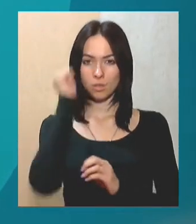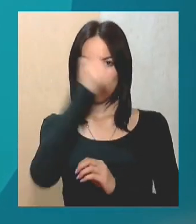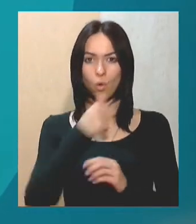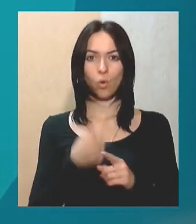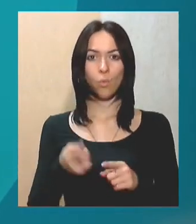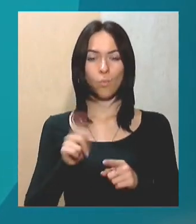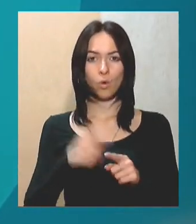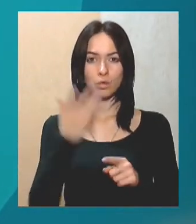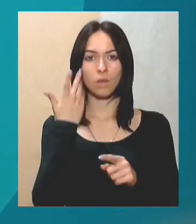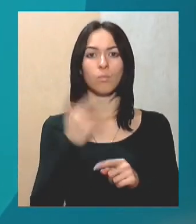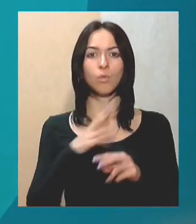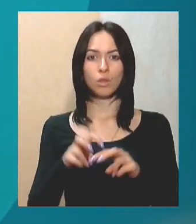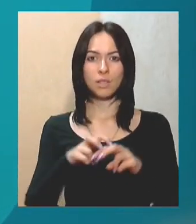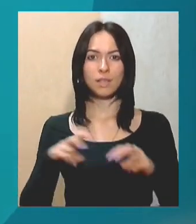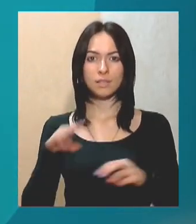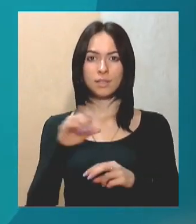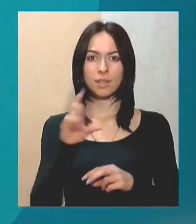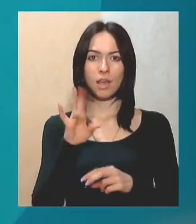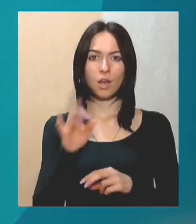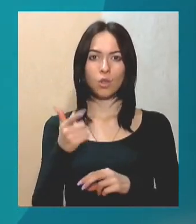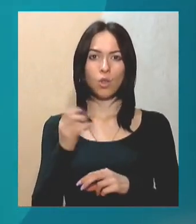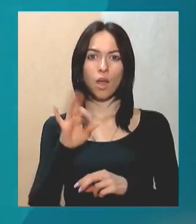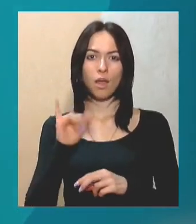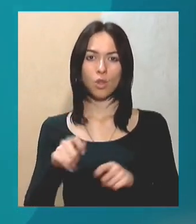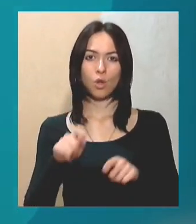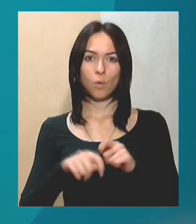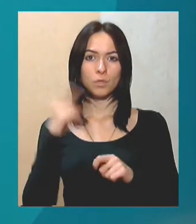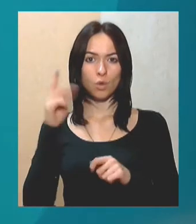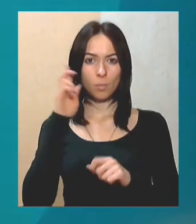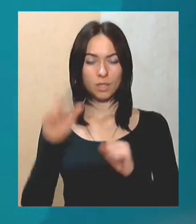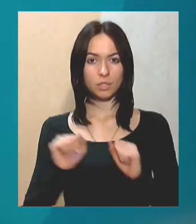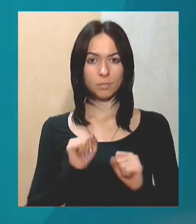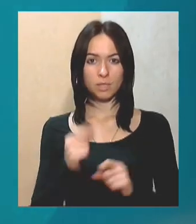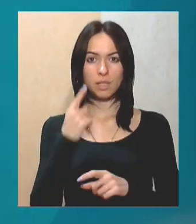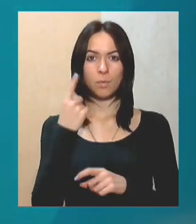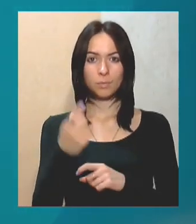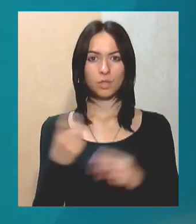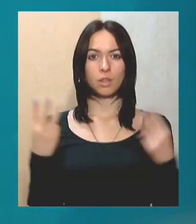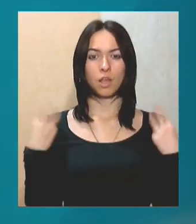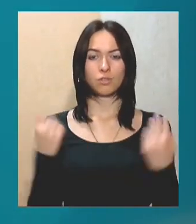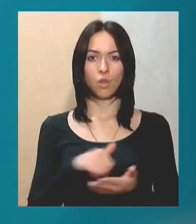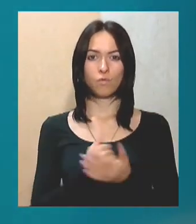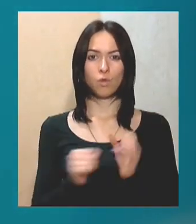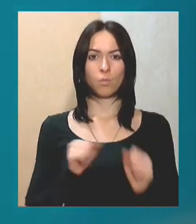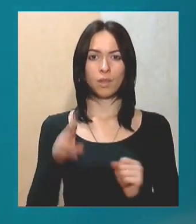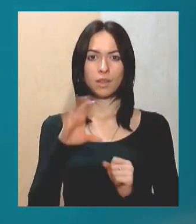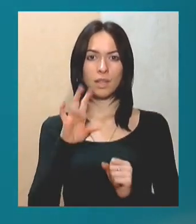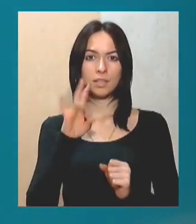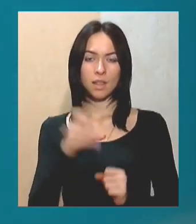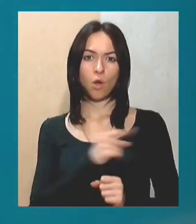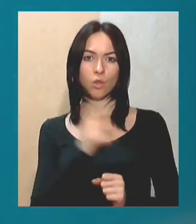час засідання техногенної комісії в облдержадміністрації заявив начальник Головного управління ДСНС України в Одеській області Віктор